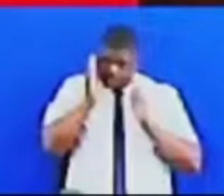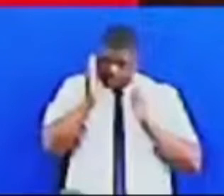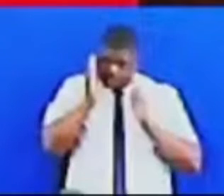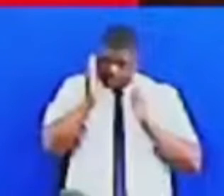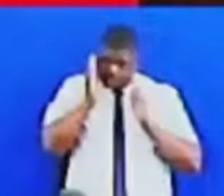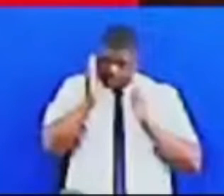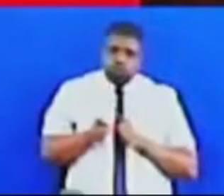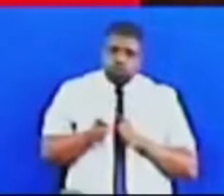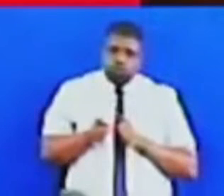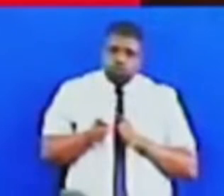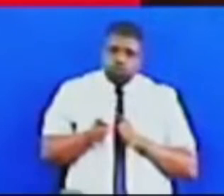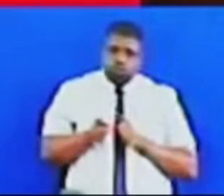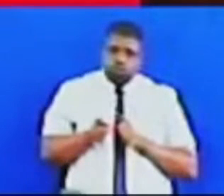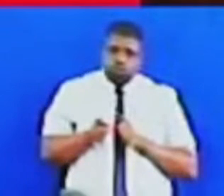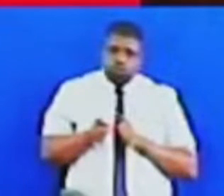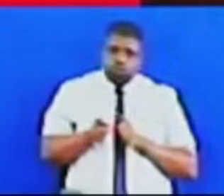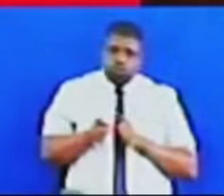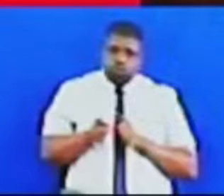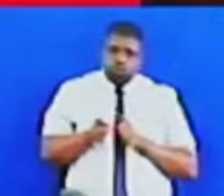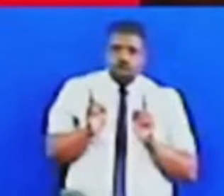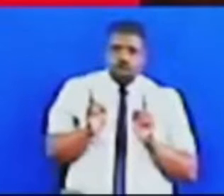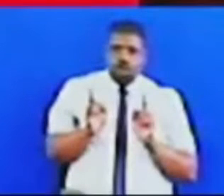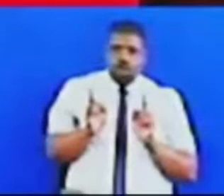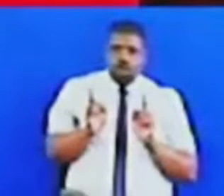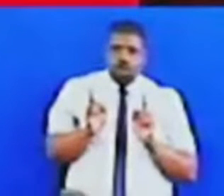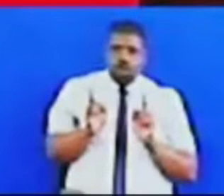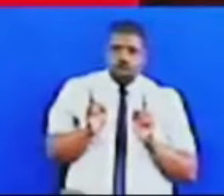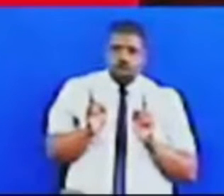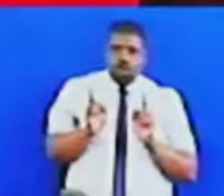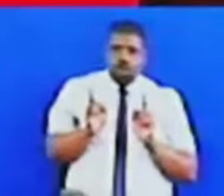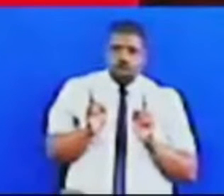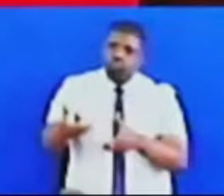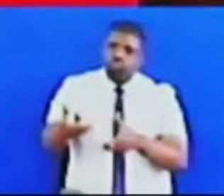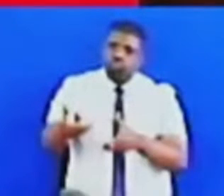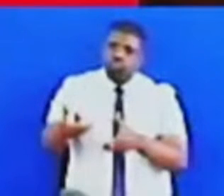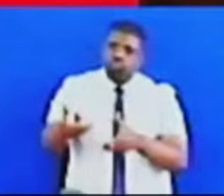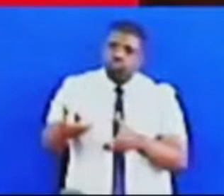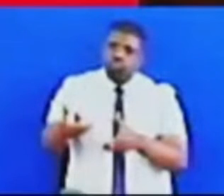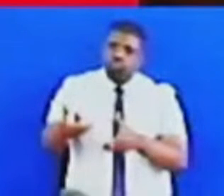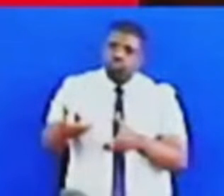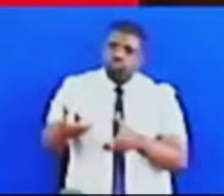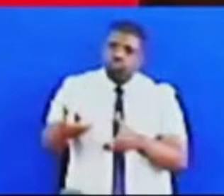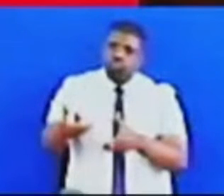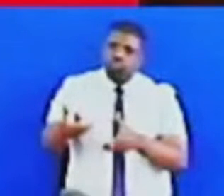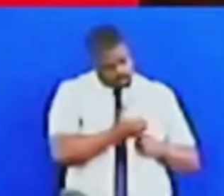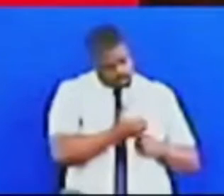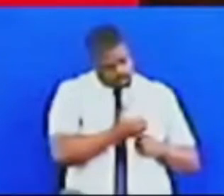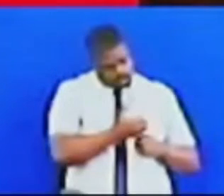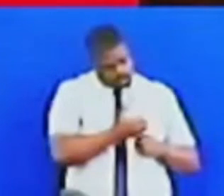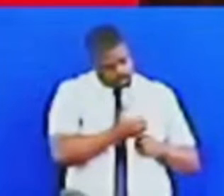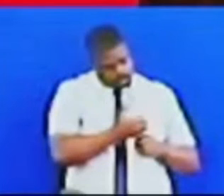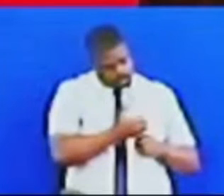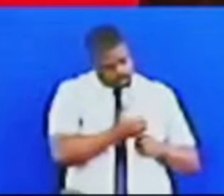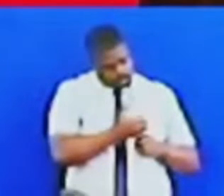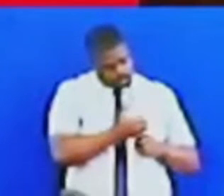vya kuvifumbia macho. Niombe tuchukue hatua stahiki kwa wale watu ambao mapato yao yanaruhusu na wanatakiwa kwa